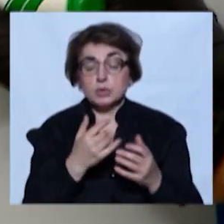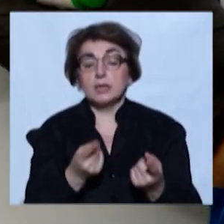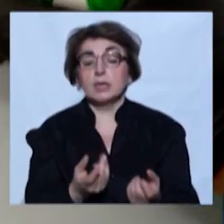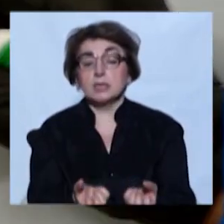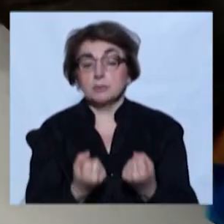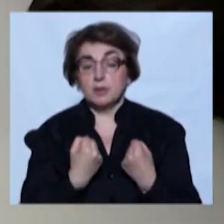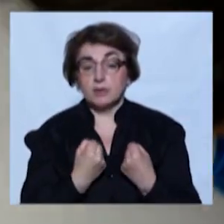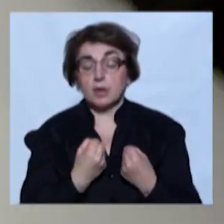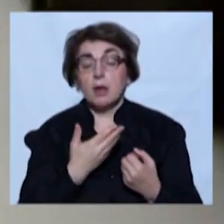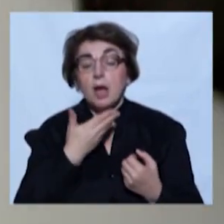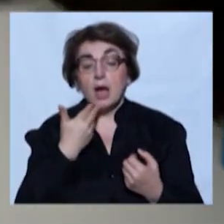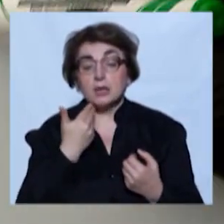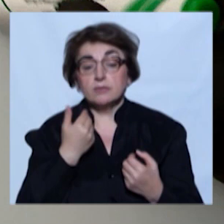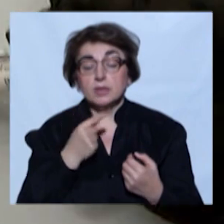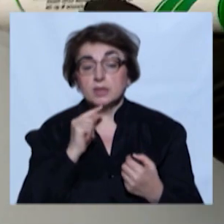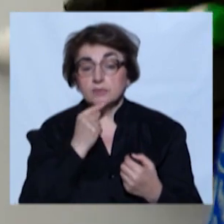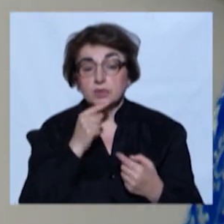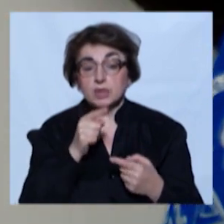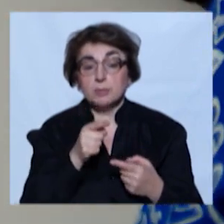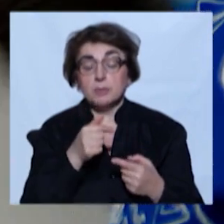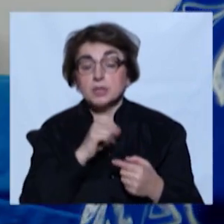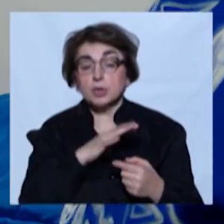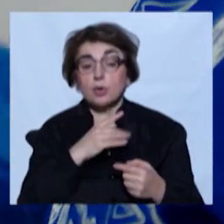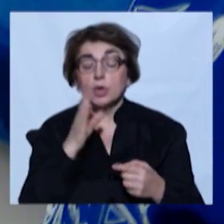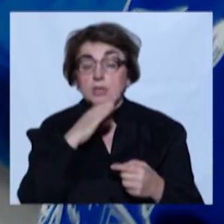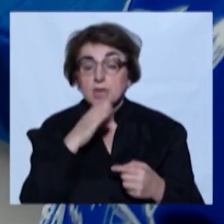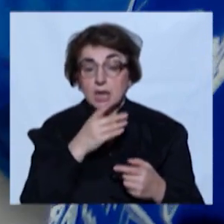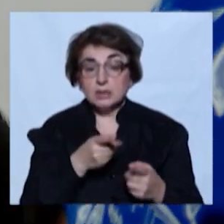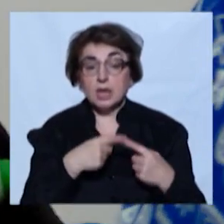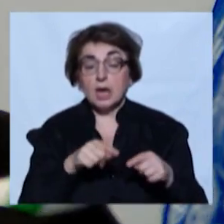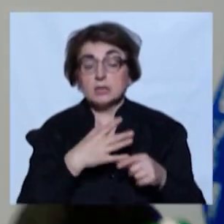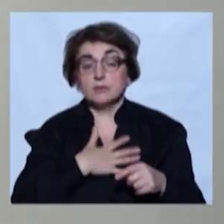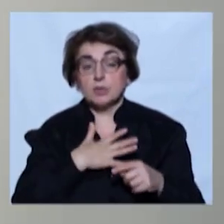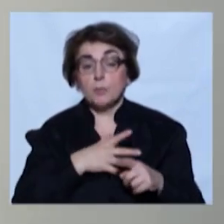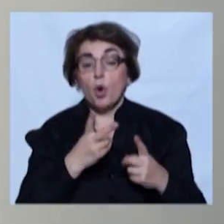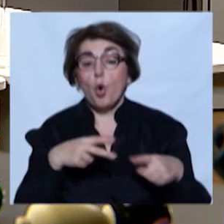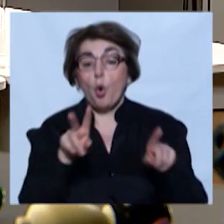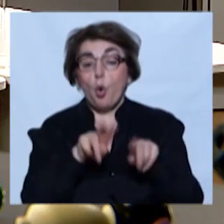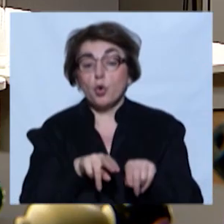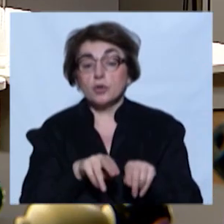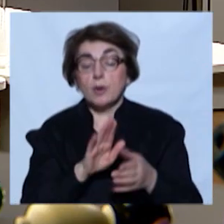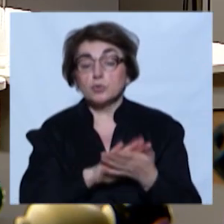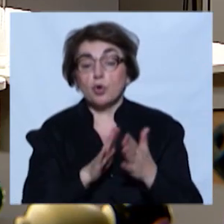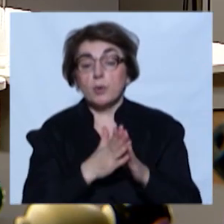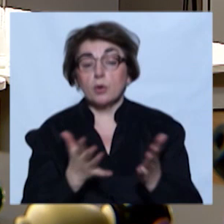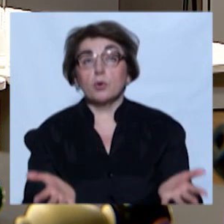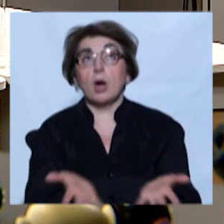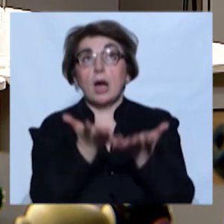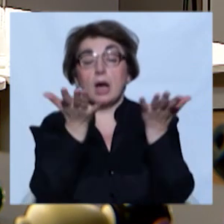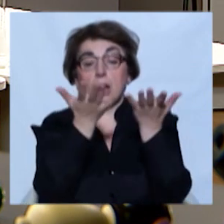მივიღეთ მარტივი ნივთიერებები, წყალბადი და ჟანგბადი და ორივე აირადი აგრეგატული